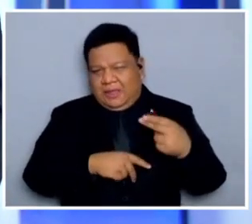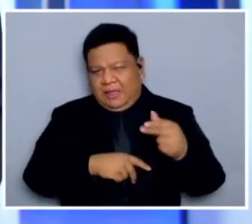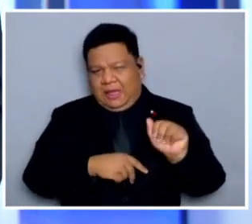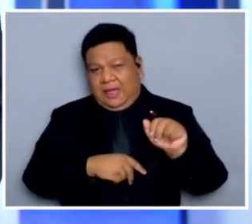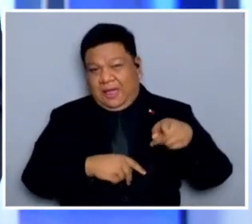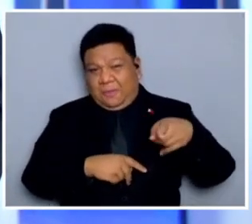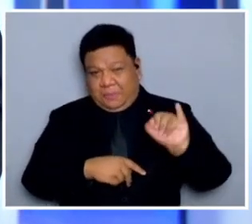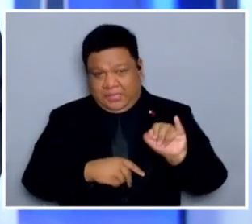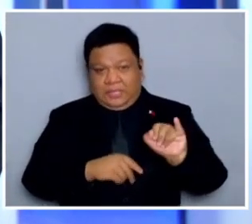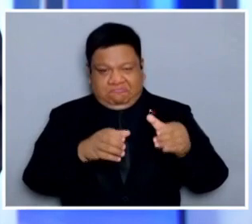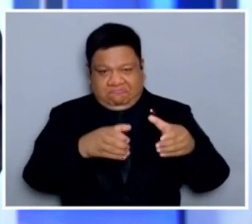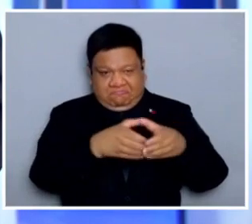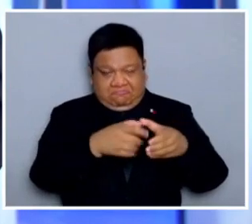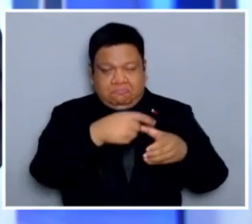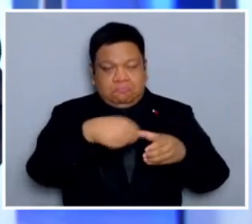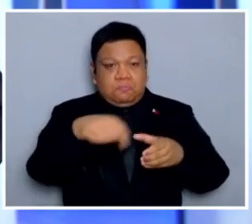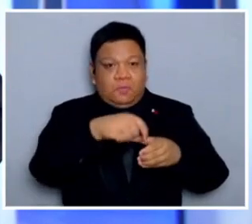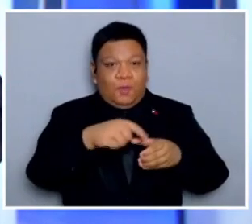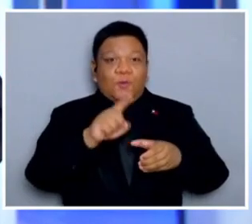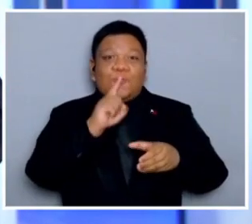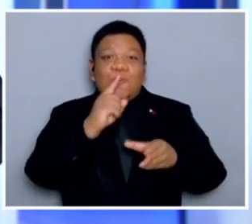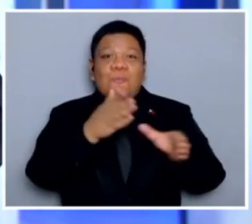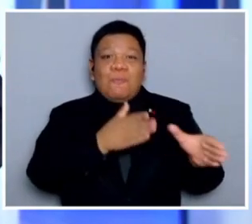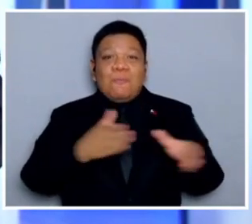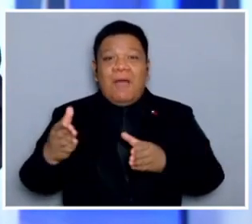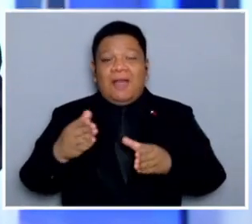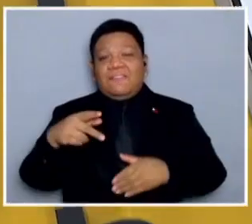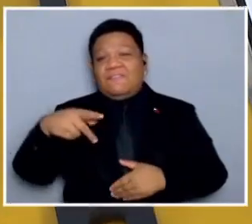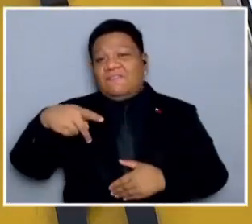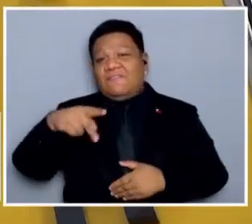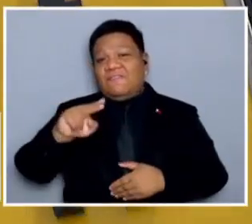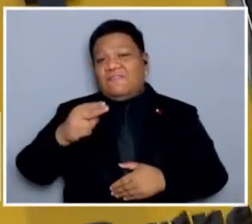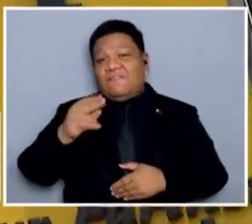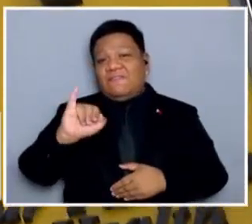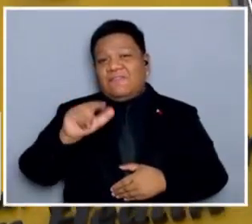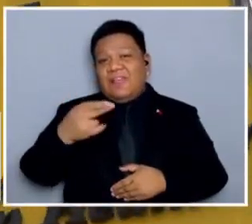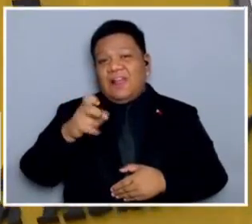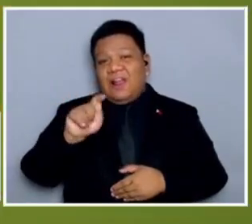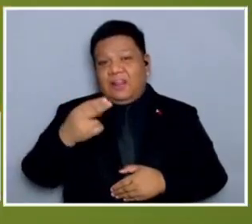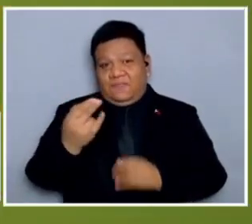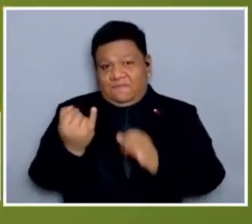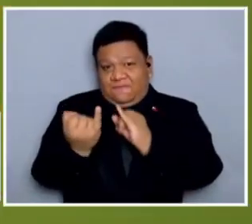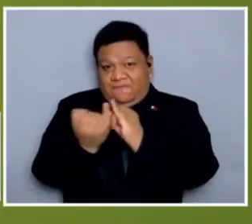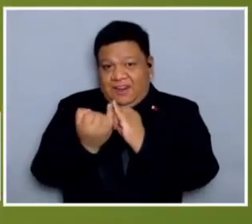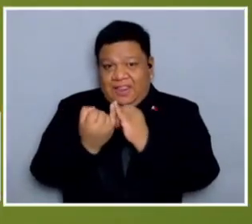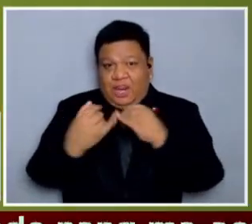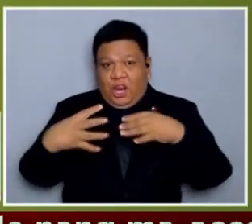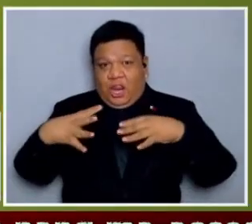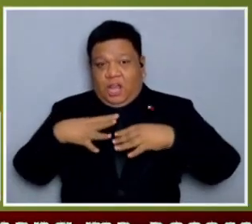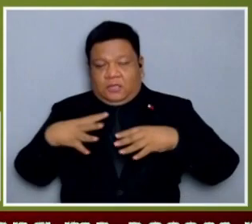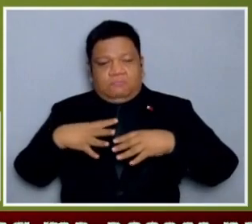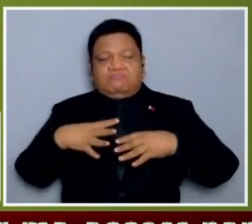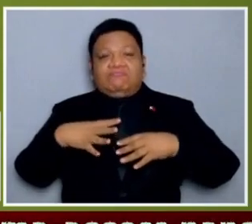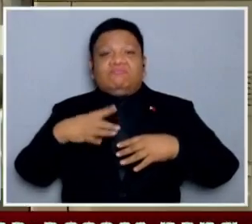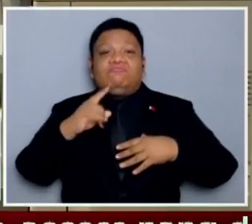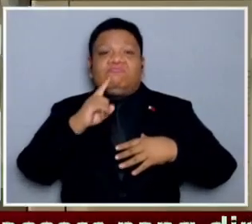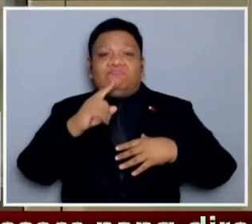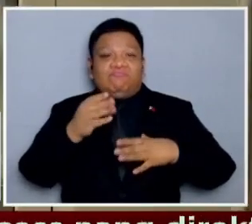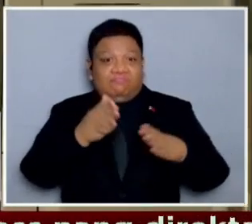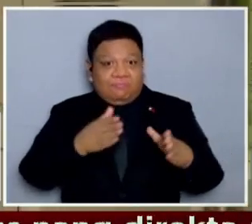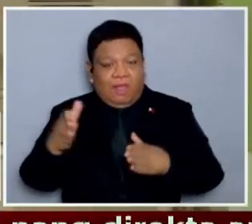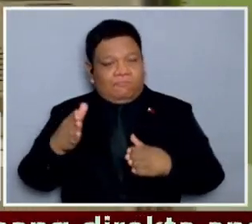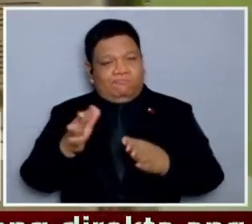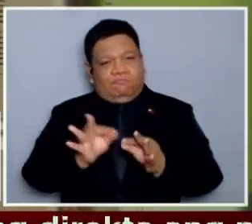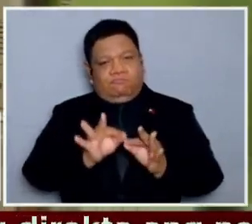January 1 hanggang January 5. Ayon kay PHAPI President Dr. Jose De Grano, ito'y bilang konsiderasyon sa hiling ng publiko.